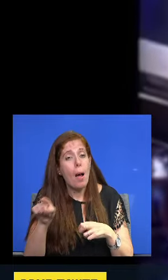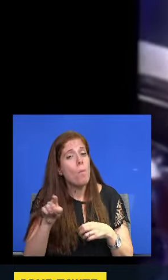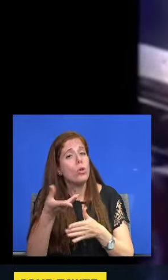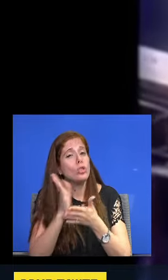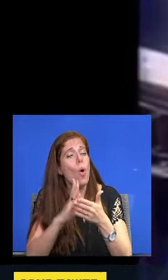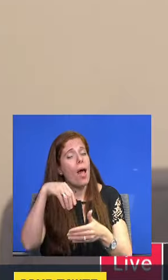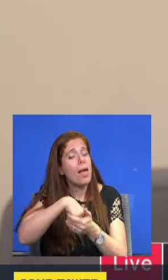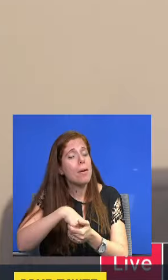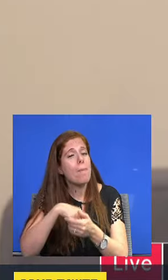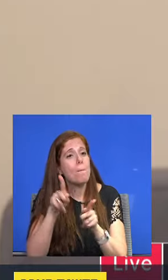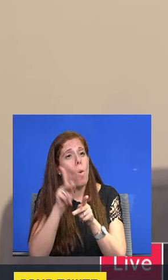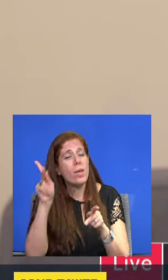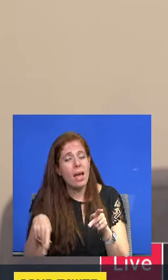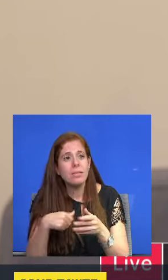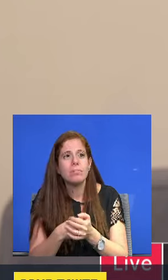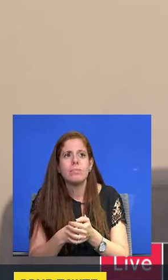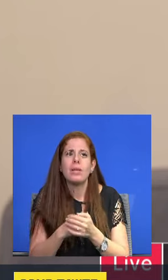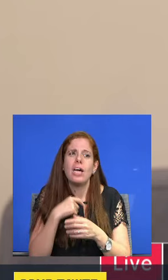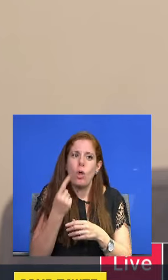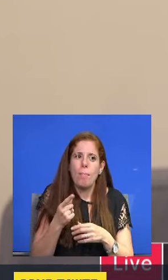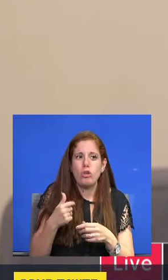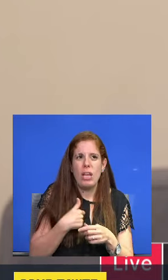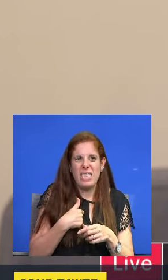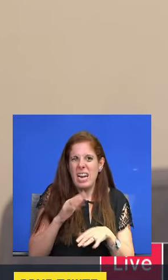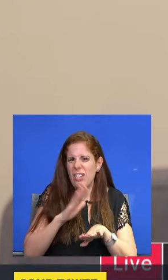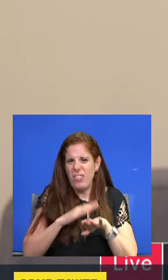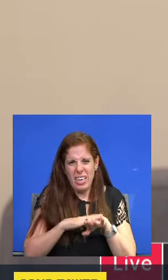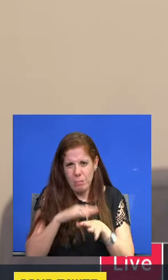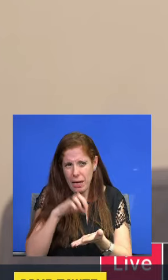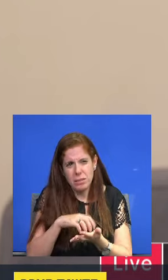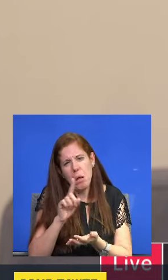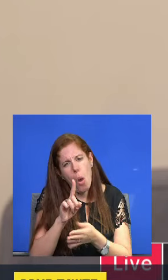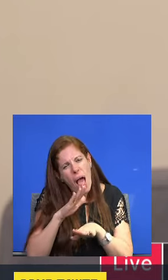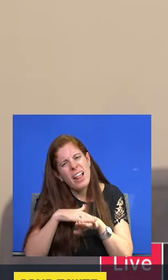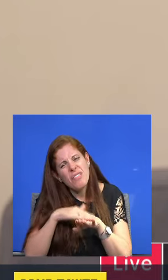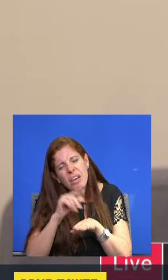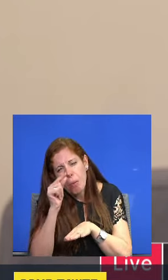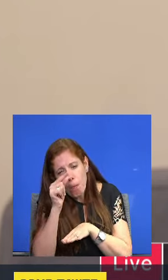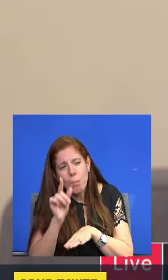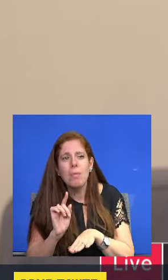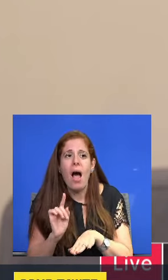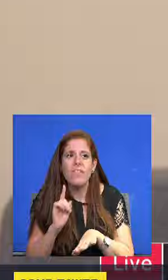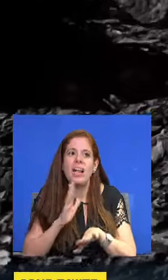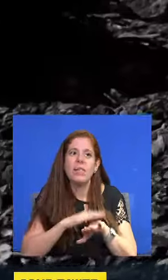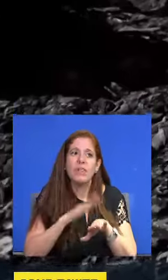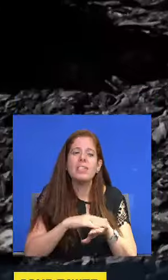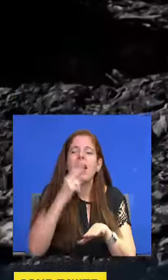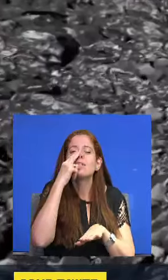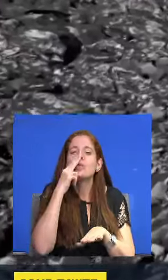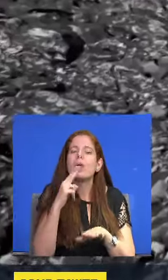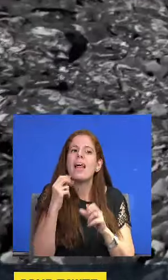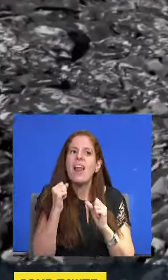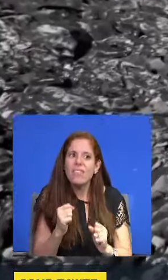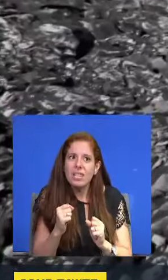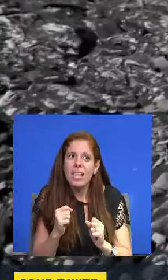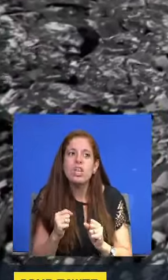נאסא. You very kindly said I played a crucial role. I played a small role, but the role was to try and make sure that the spacecraft